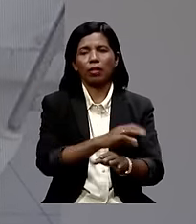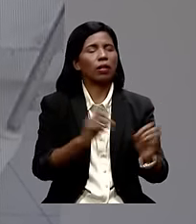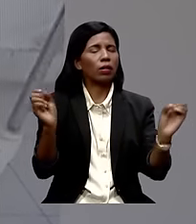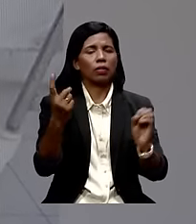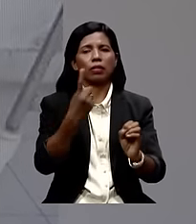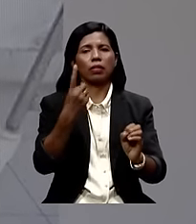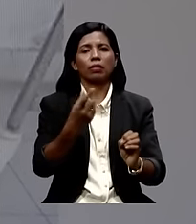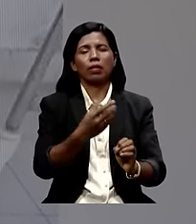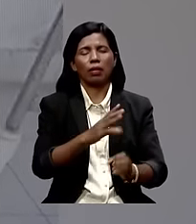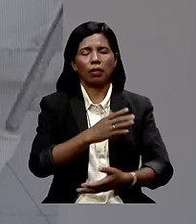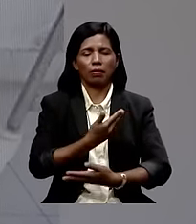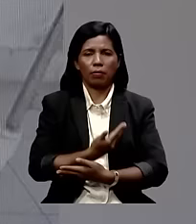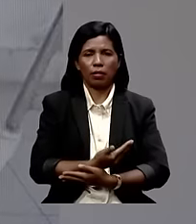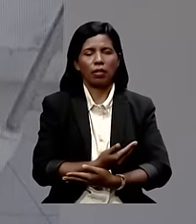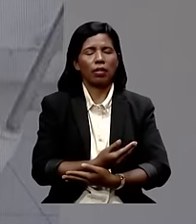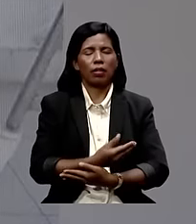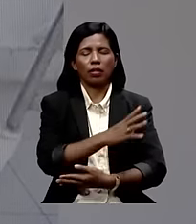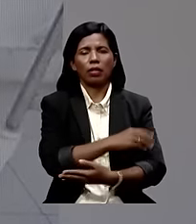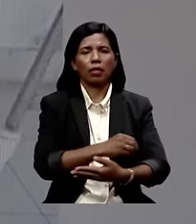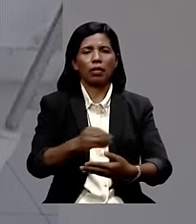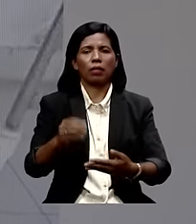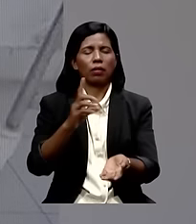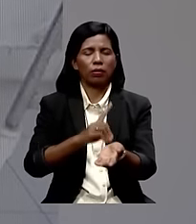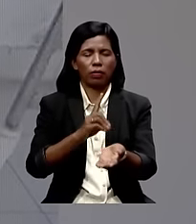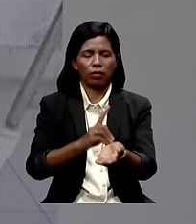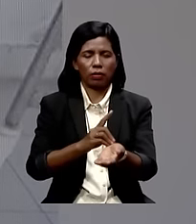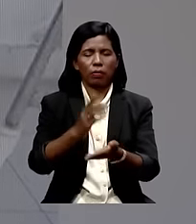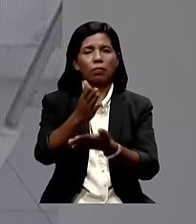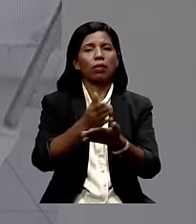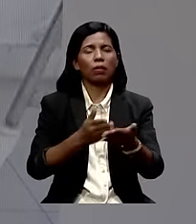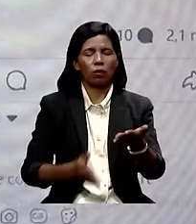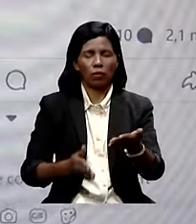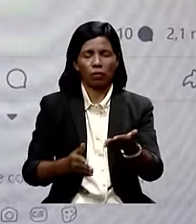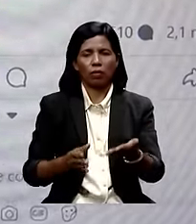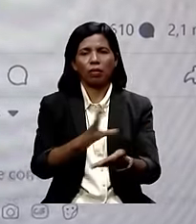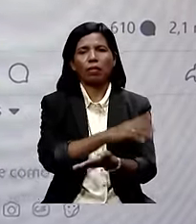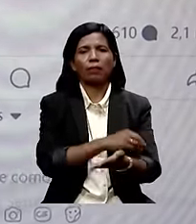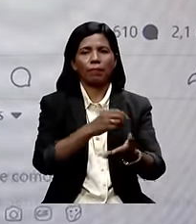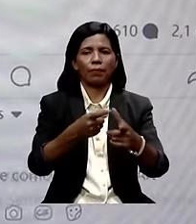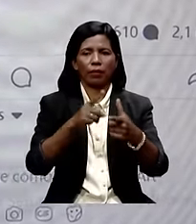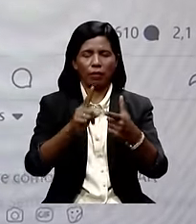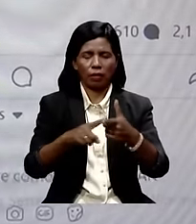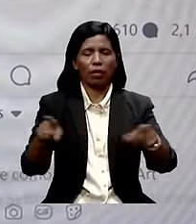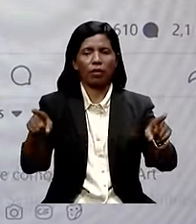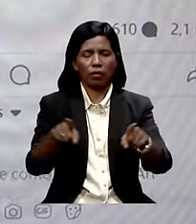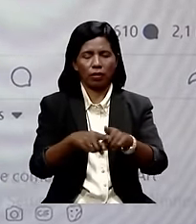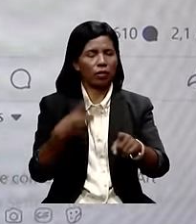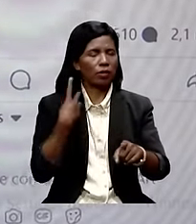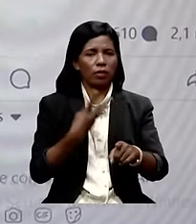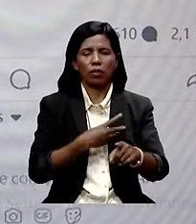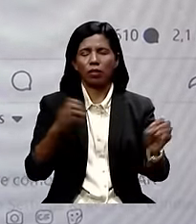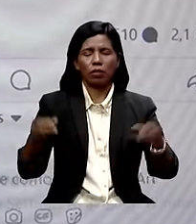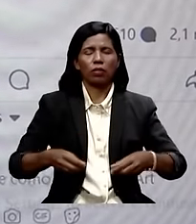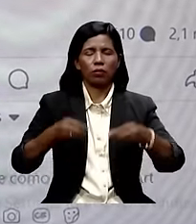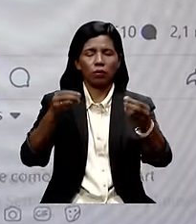be mate ha kabularan la iha. Laos mediku ma operasi salah me si jane kalistinu ma mane sane ne be kalau laos ko salah